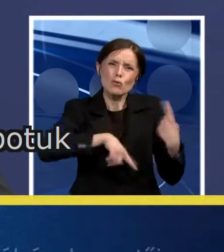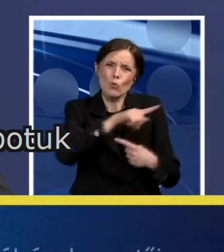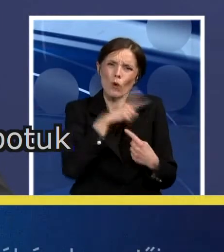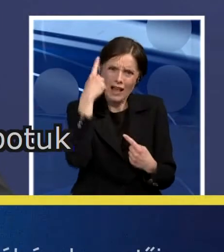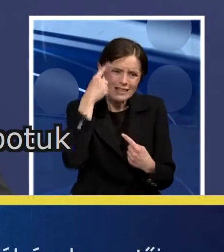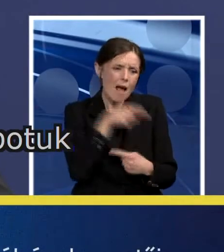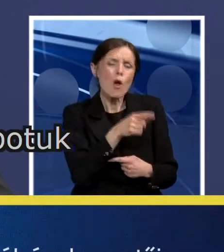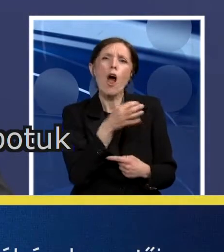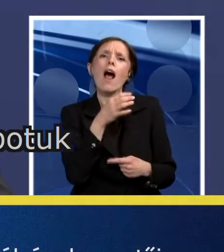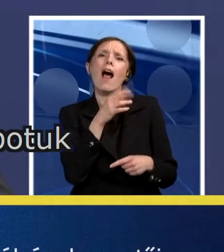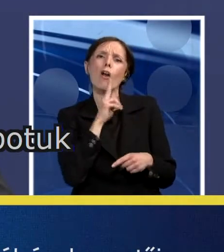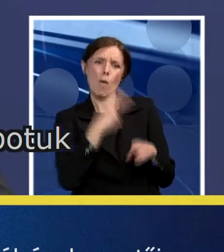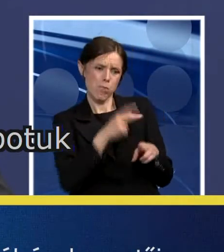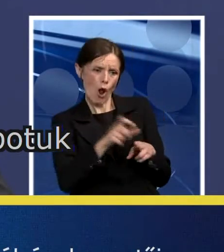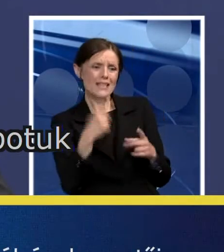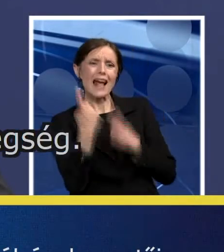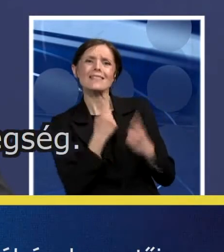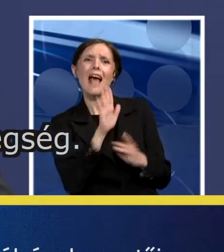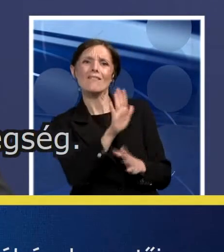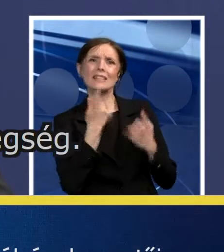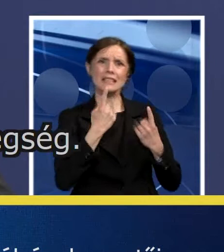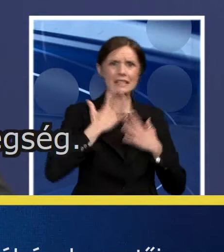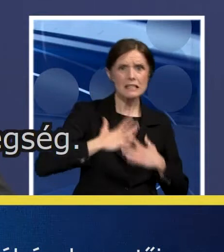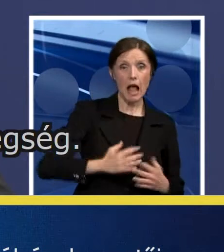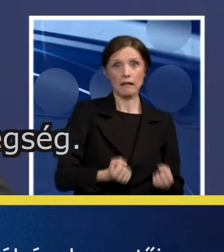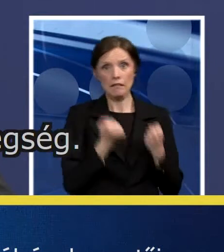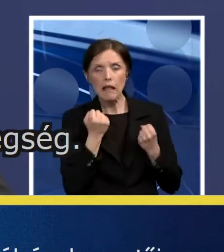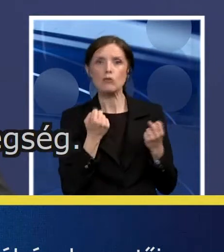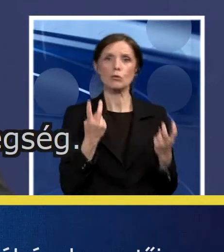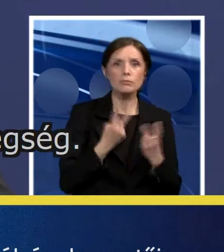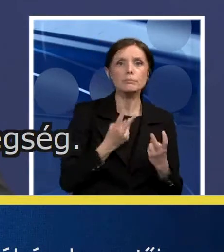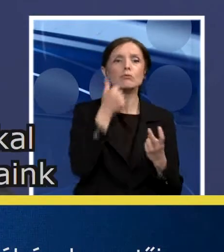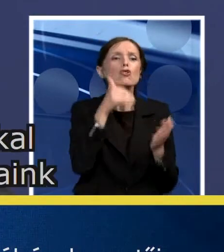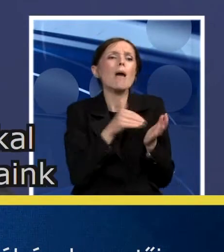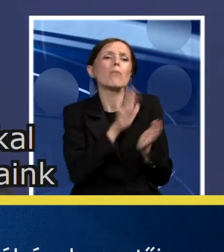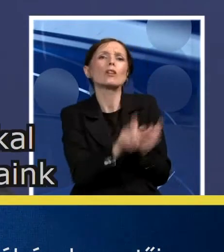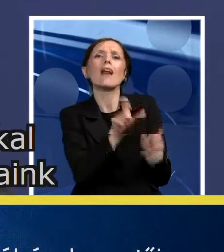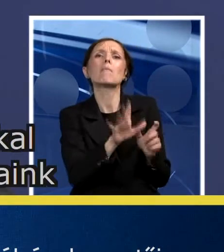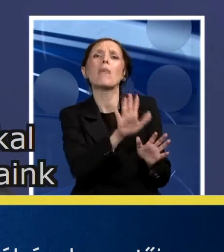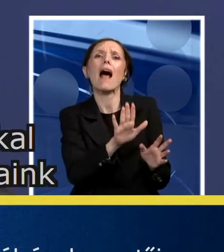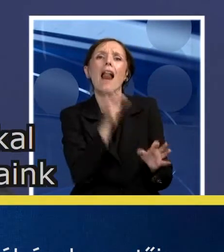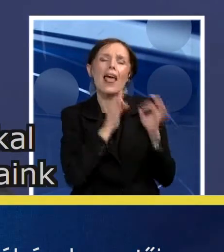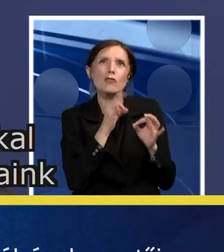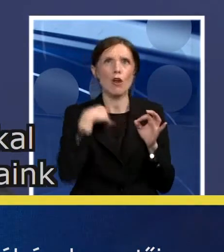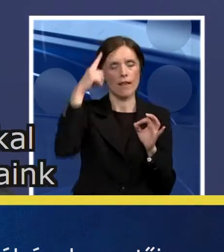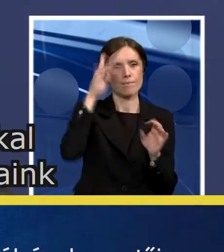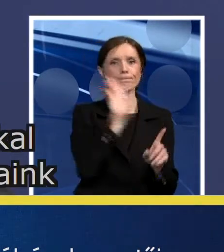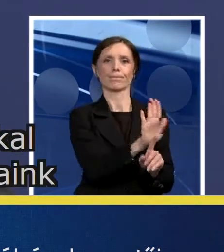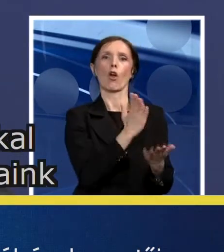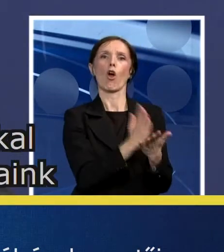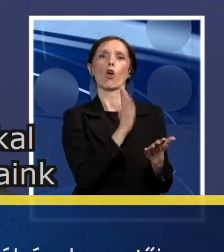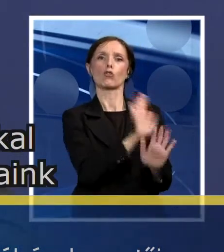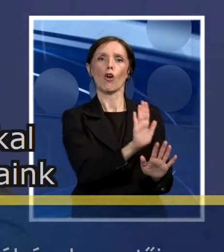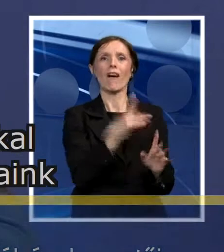terapiju shodno težini kliničke slike, manifestacijama bolesti i potrebi za lečenjima u skladu sa našim nacionalnim preporukama koje